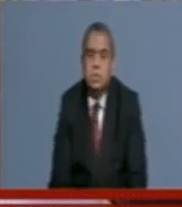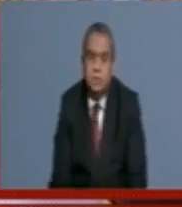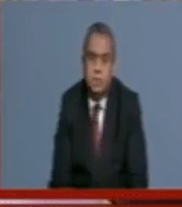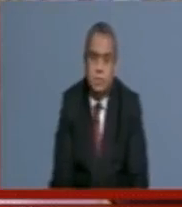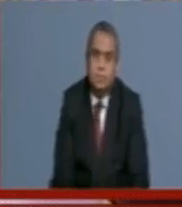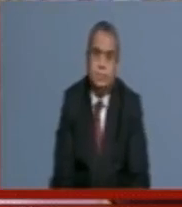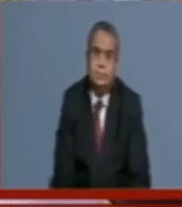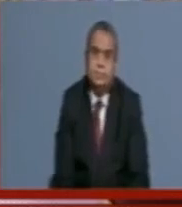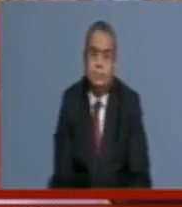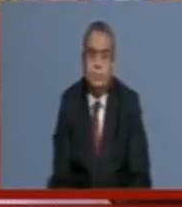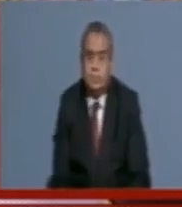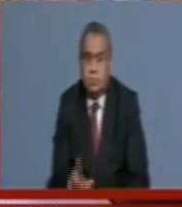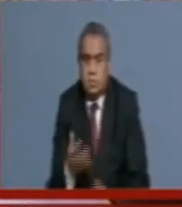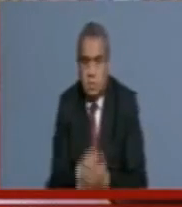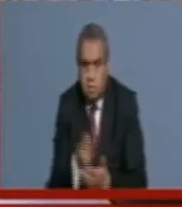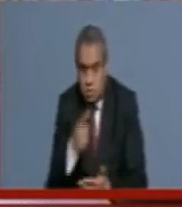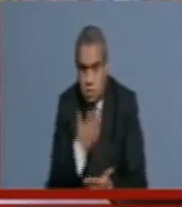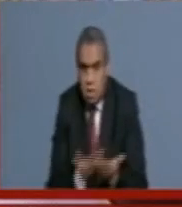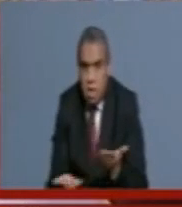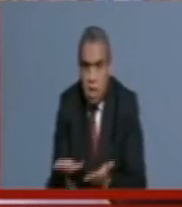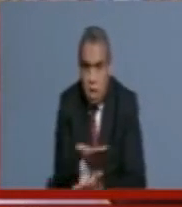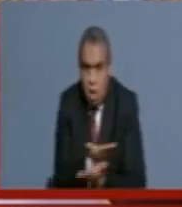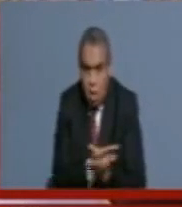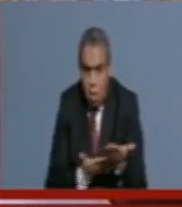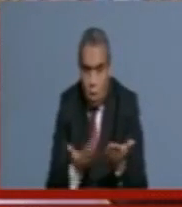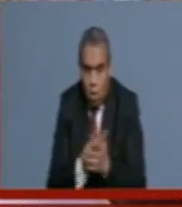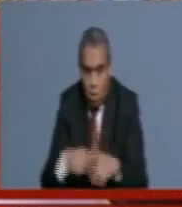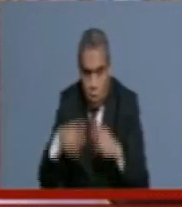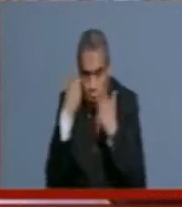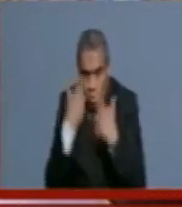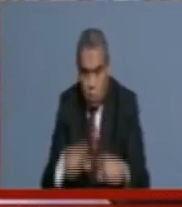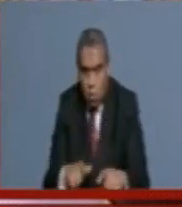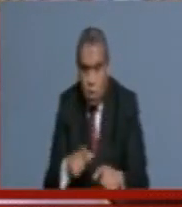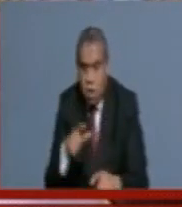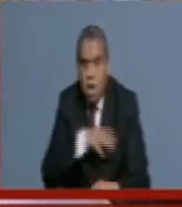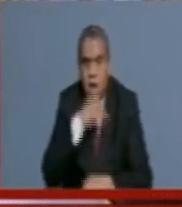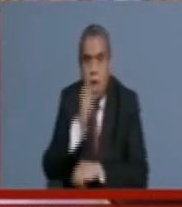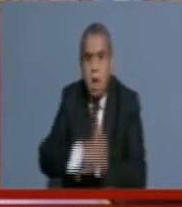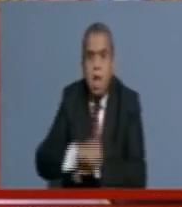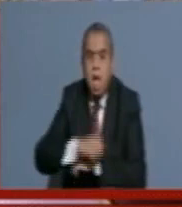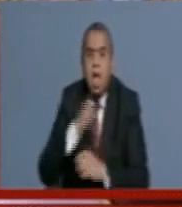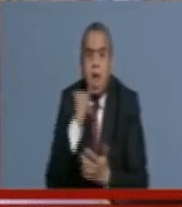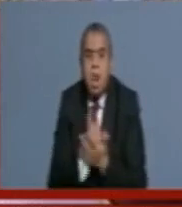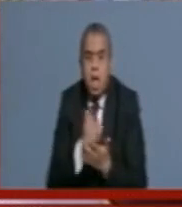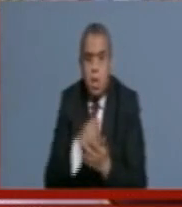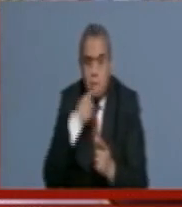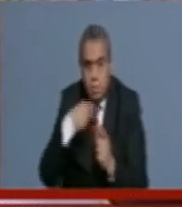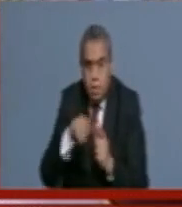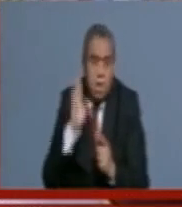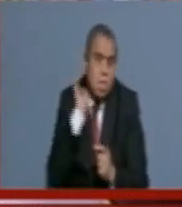فمن مخرجات الحوار الوطني التي اوصت بان يبقى فيه اشراف قضائي وضمانة ونزاهة،